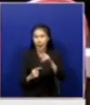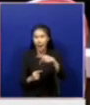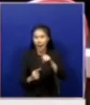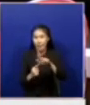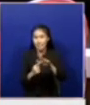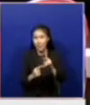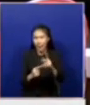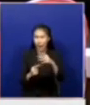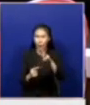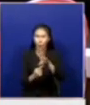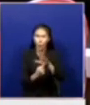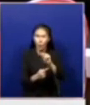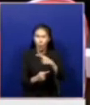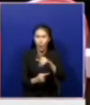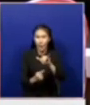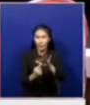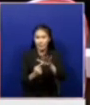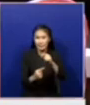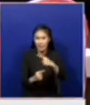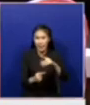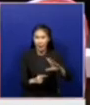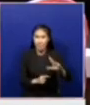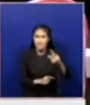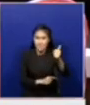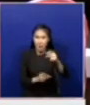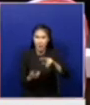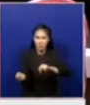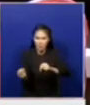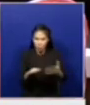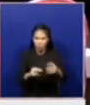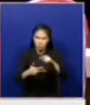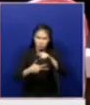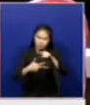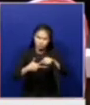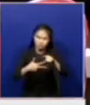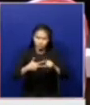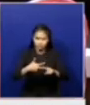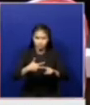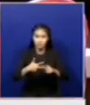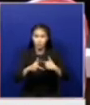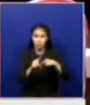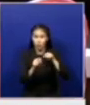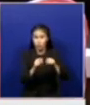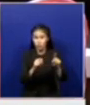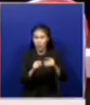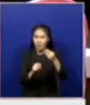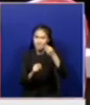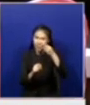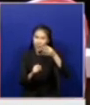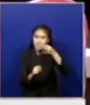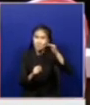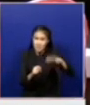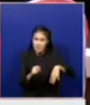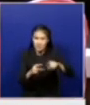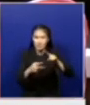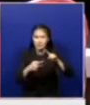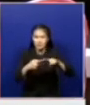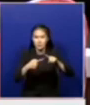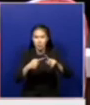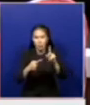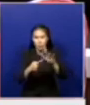างและอำเภอเมืองนครพนม3ตำบลประกอบด้วยตำบลบ้านพึ่งตำบลกุลุ